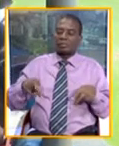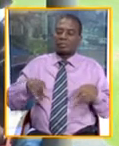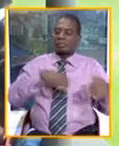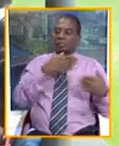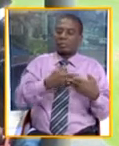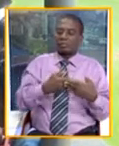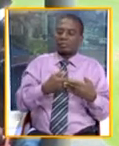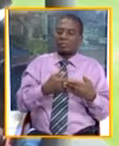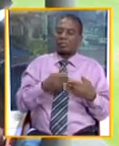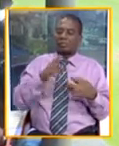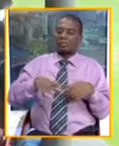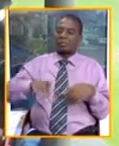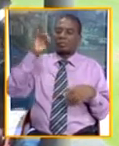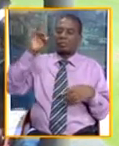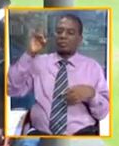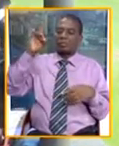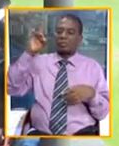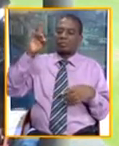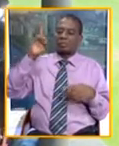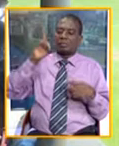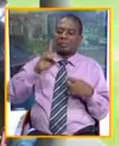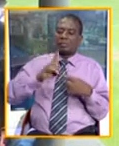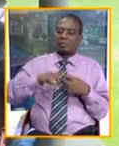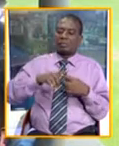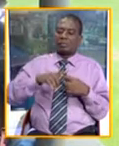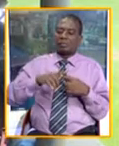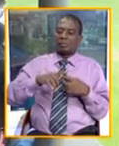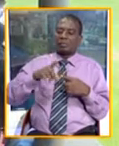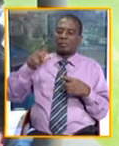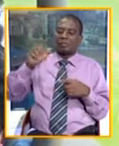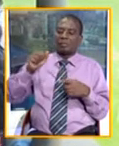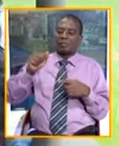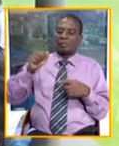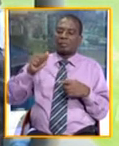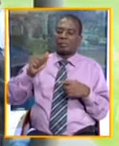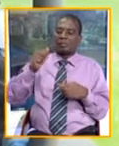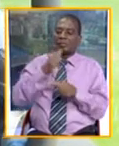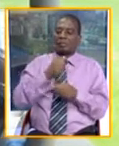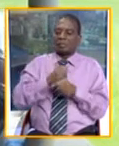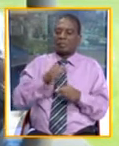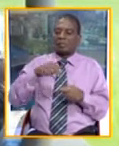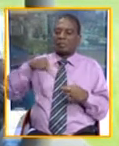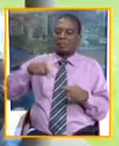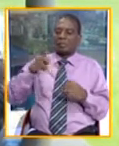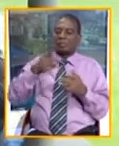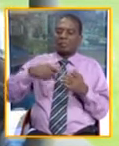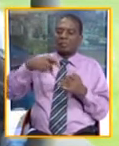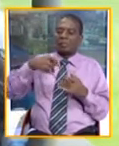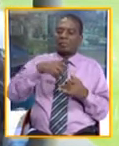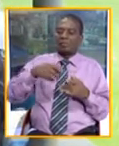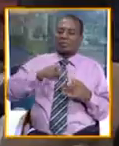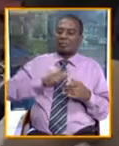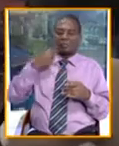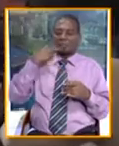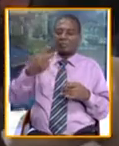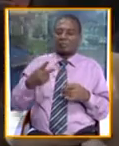arrive à trouver, à détecter dans mon œuvre que parfois moi-même je n'ai pas vu. Et c'est très